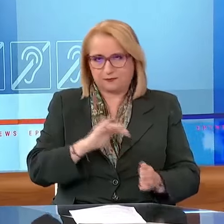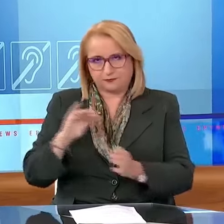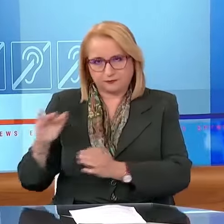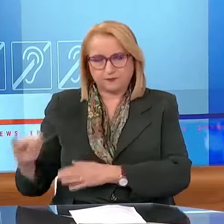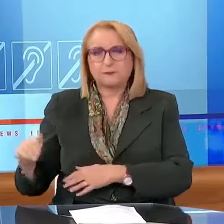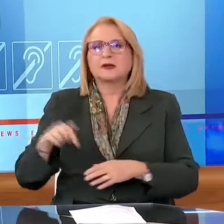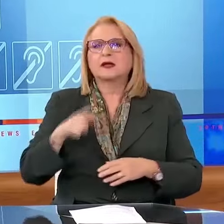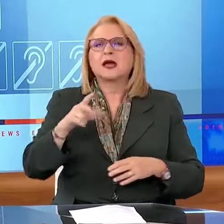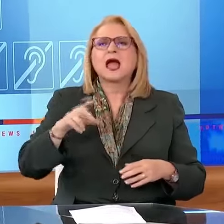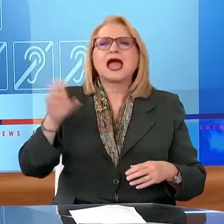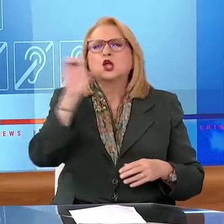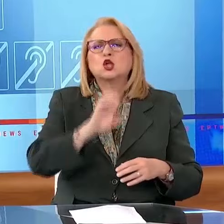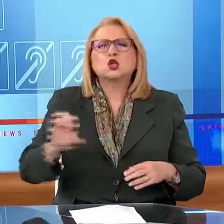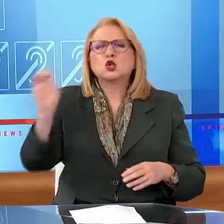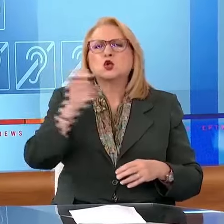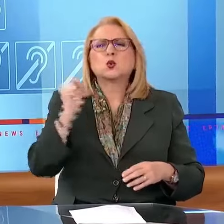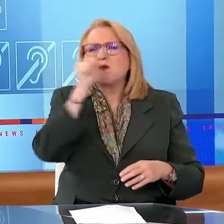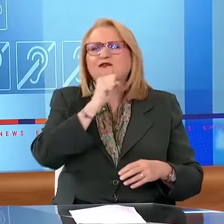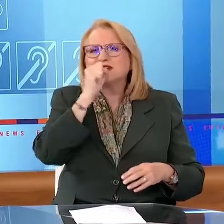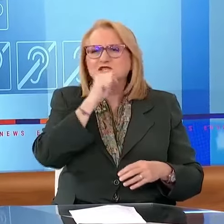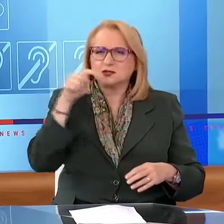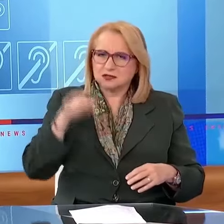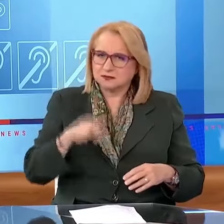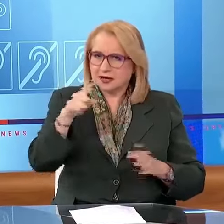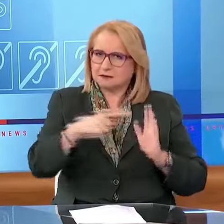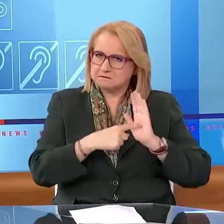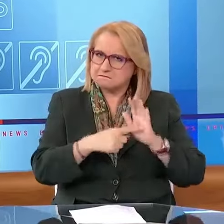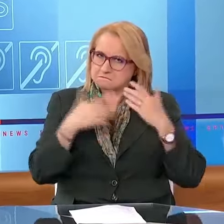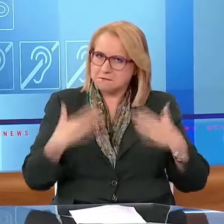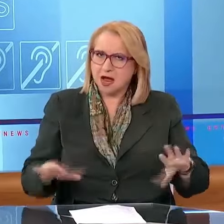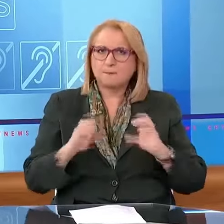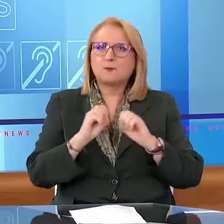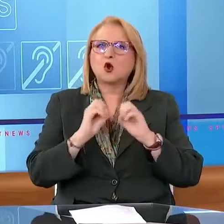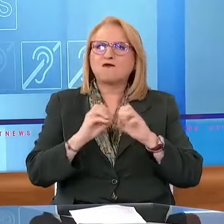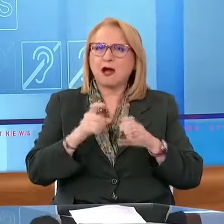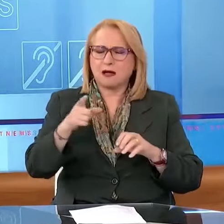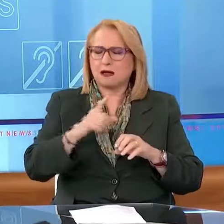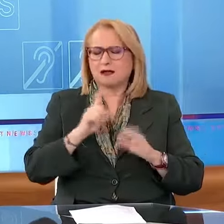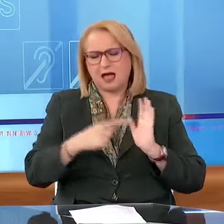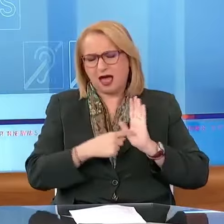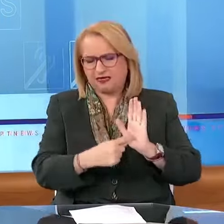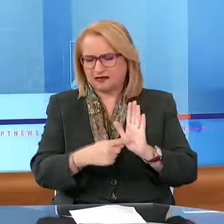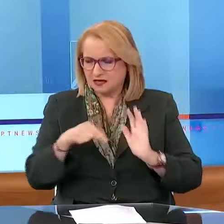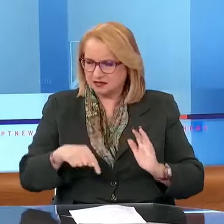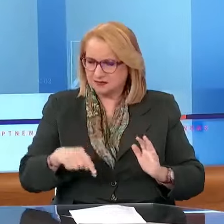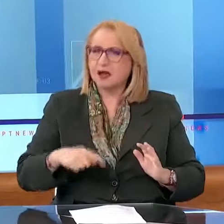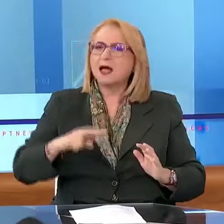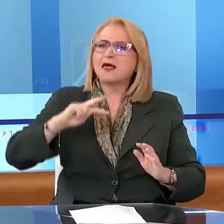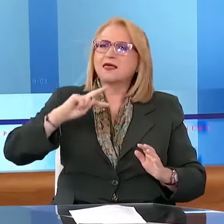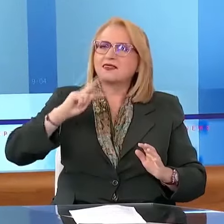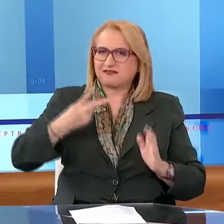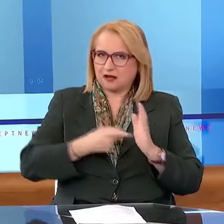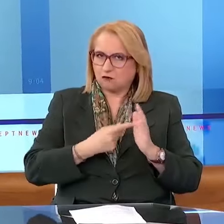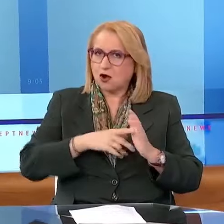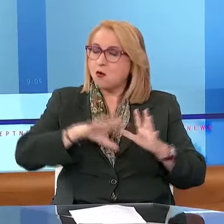είναι έτοιμα για τον δεύτερο ημιτελικό του 68ου διαγωνισμού τραγουδιού της Eurovision την 5η 9 Μαΐου. Το τραγούδι της Μαρίνα